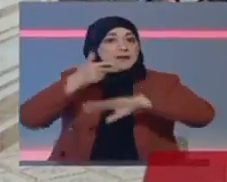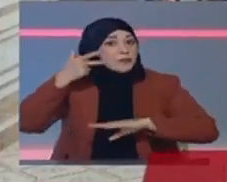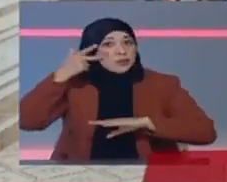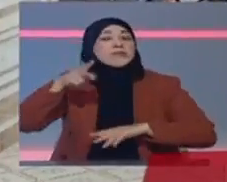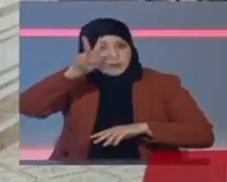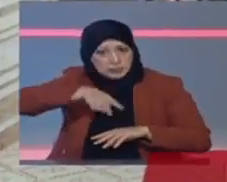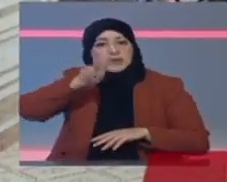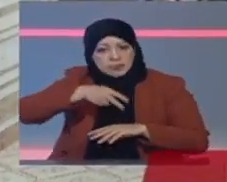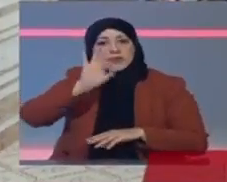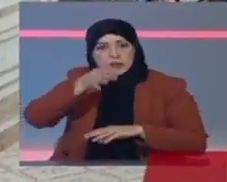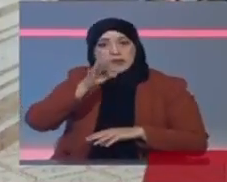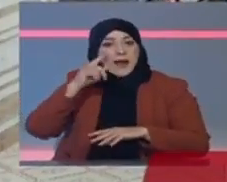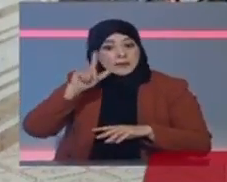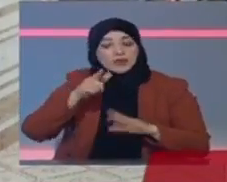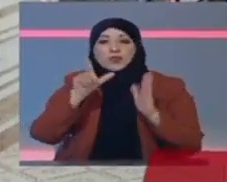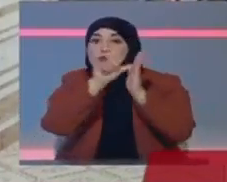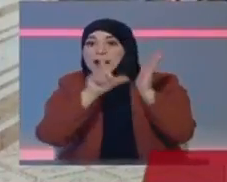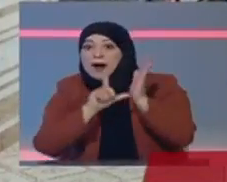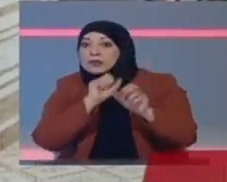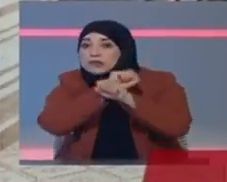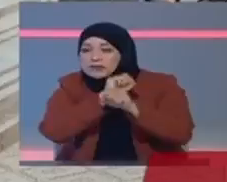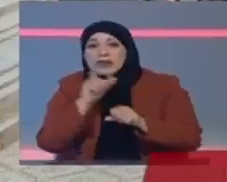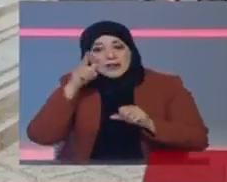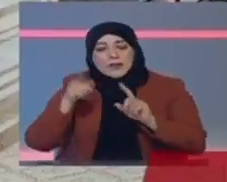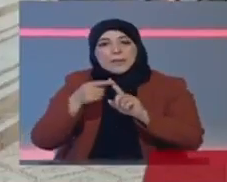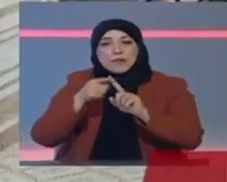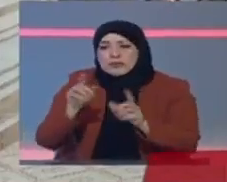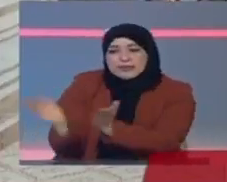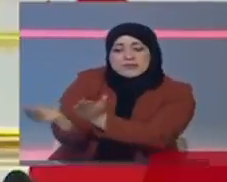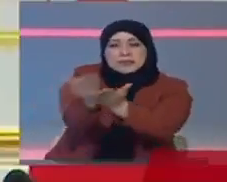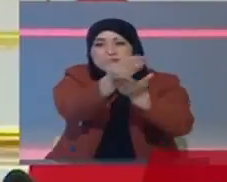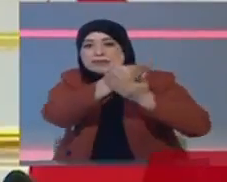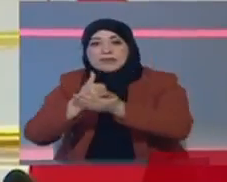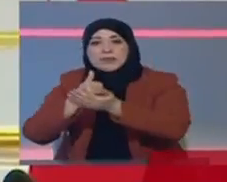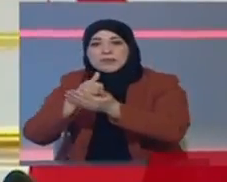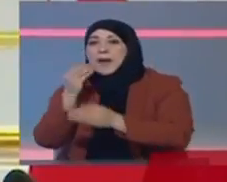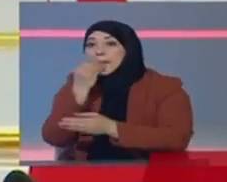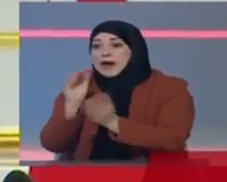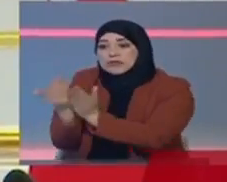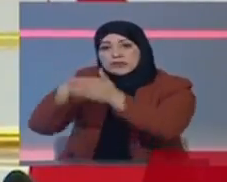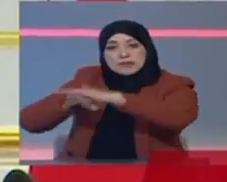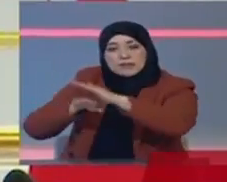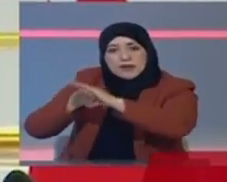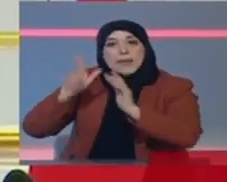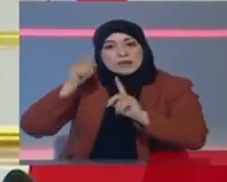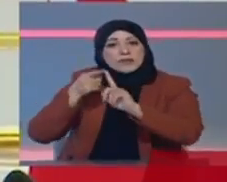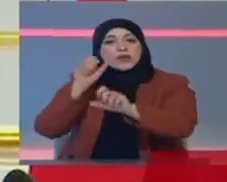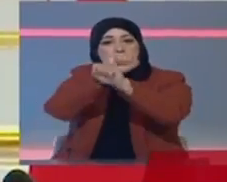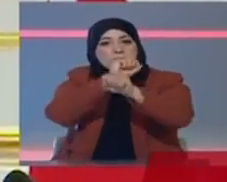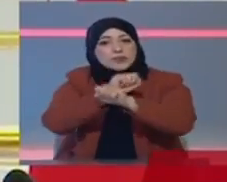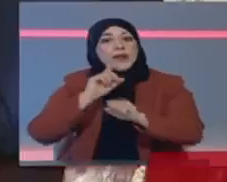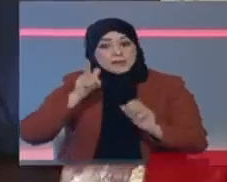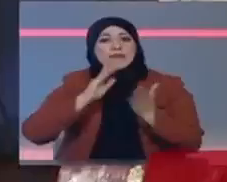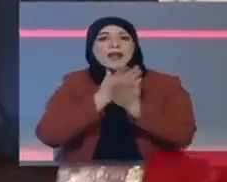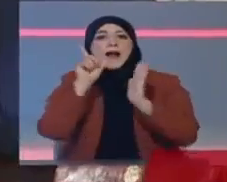اهميه اعاده النظر في القانون الجزائي واعتبار من يحتكر النوادي الغذائيه مجرم حرب وضروره اتخاذ اجراءات قانونيه صارمه ضد